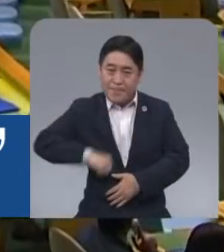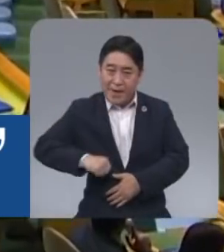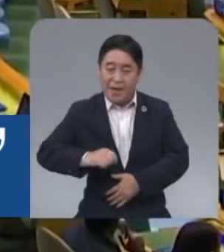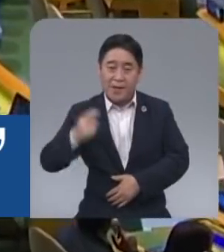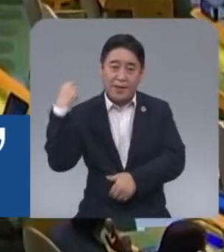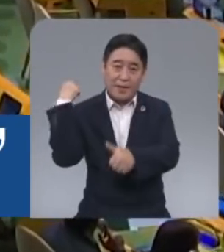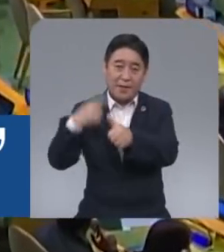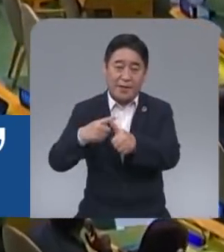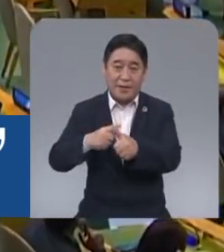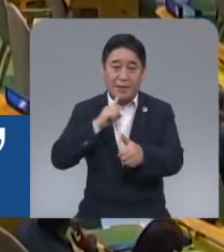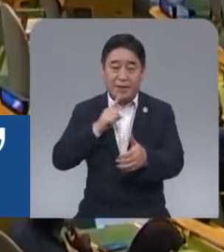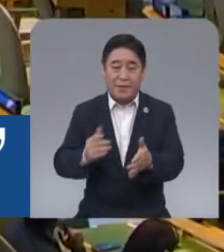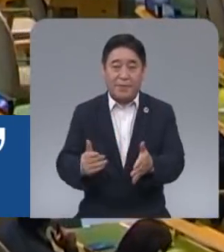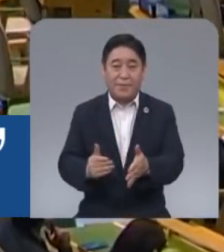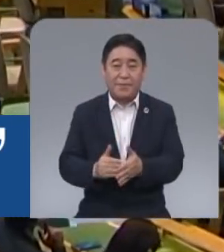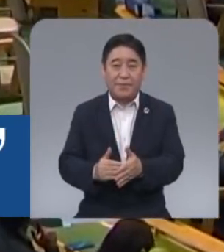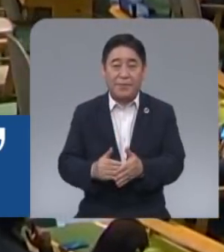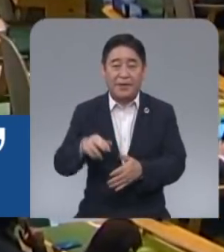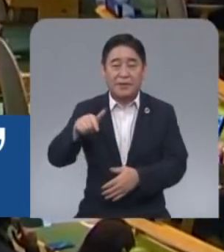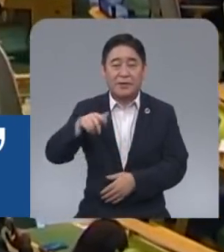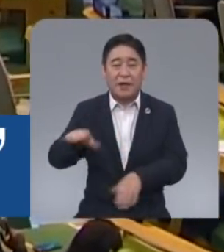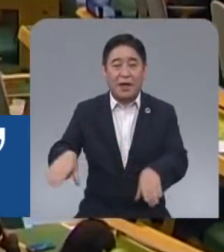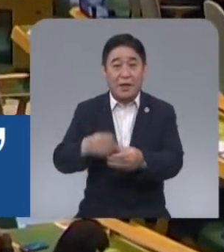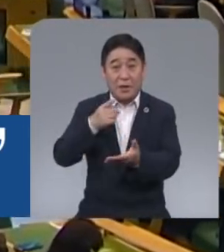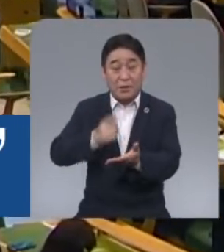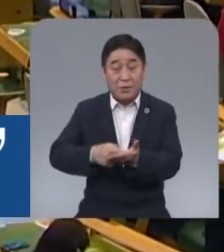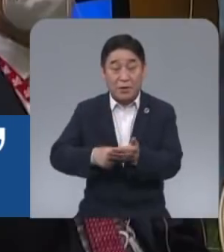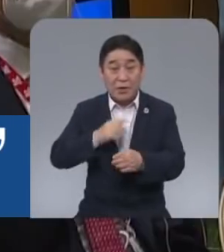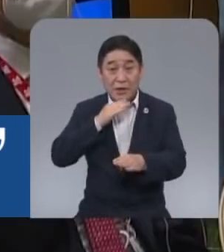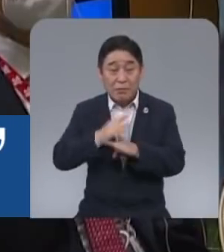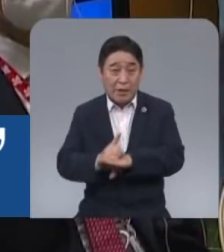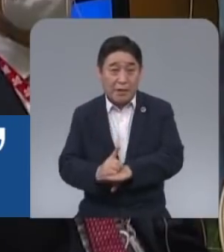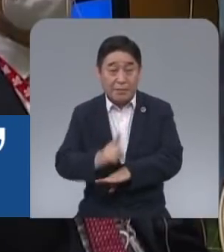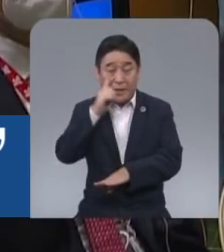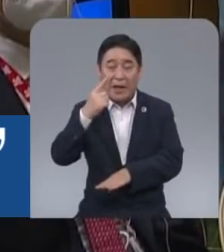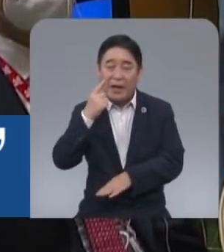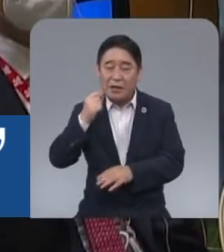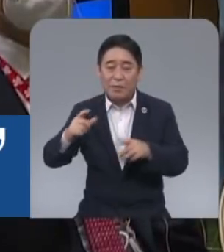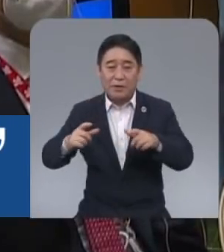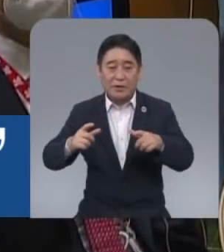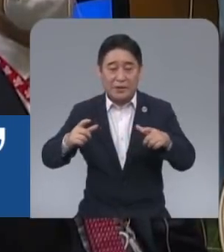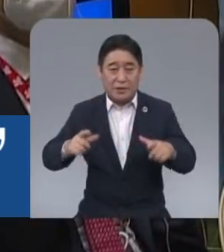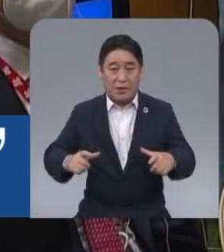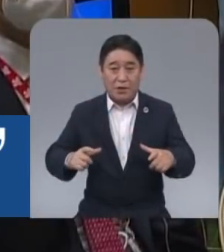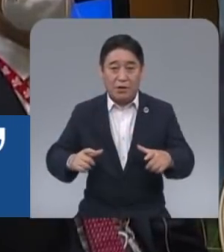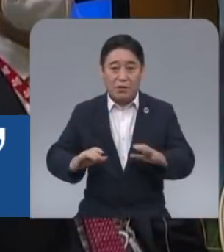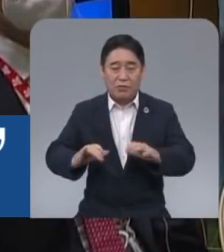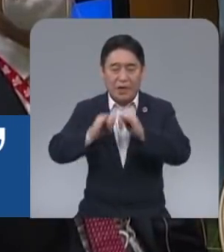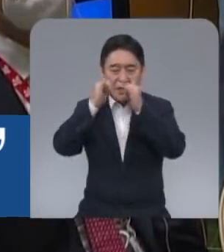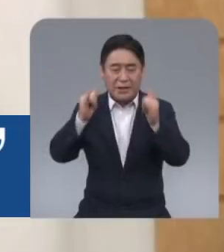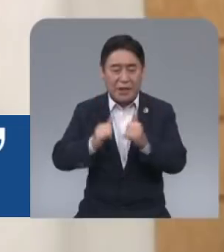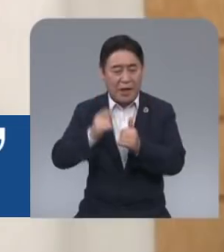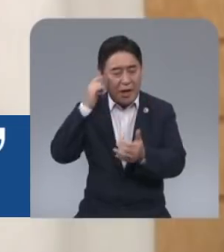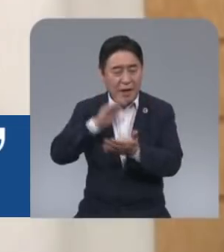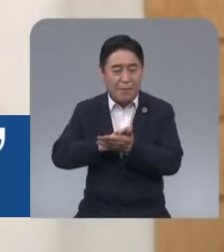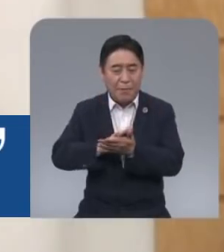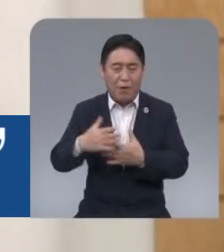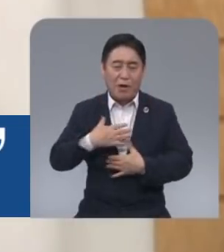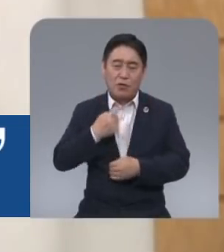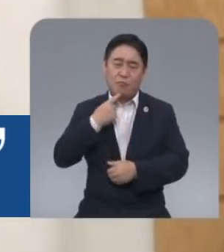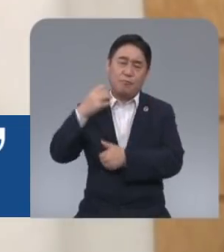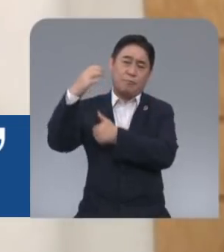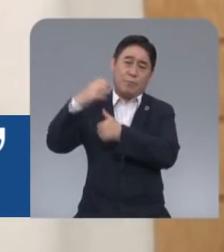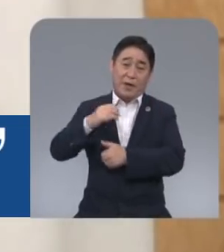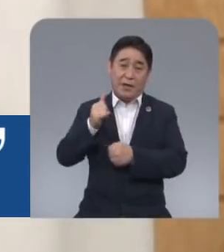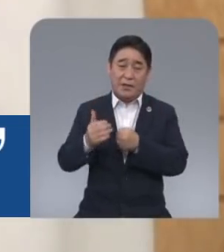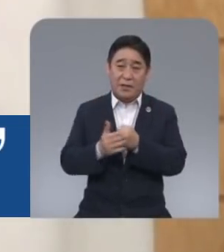위반이라고 비판했습니다. 스가 총리는 북한의 미사일 발사가 일본과 지역, 국제사회의 평화와 안전을 위협한다며